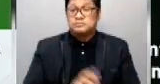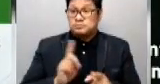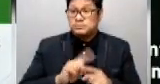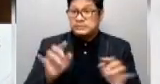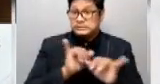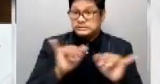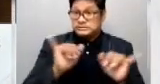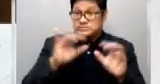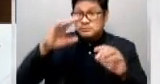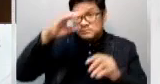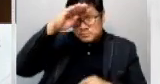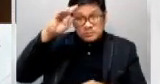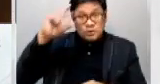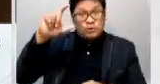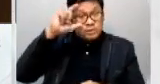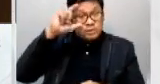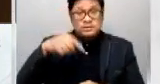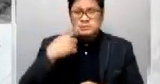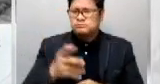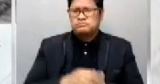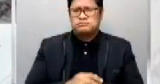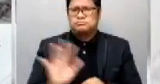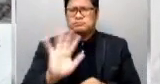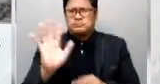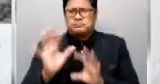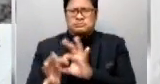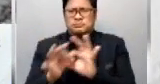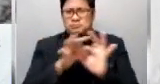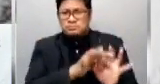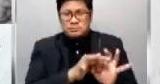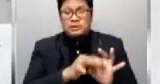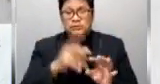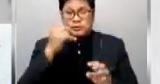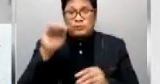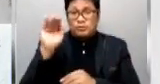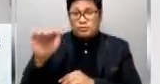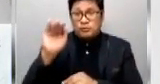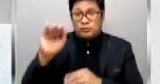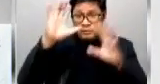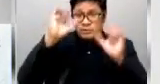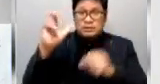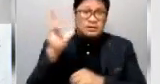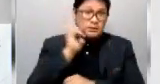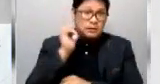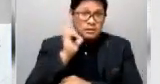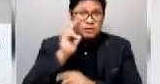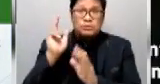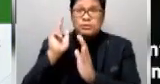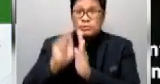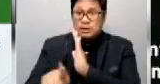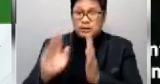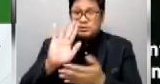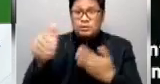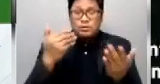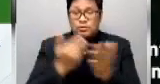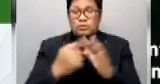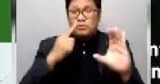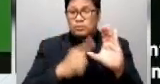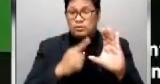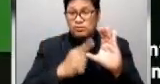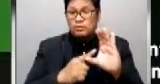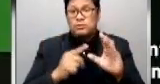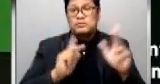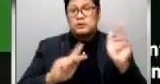Roque, hindi raw dapat iugnay ang mga operasyon sa panawagan ni Pangulong Duterte na patayin ang lahat ng mga komunista. So under IHL